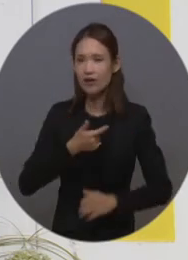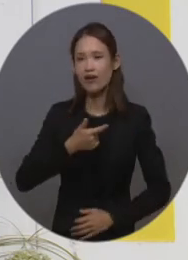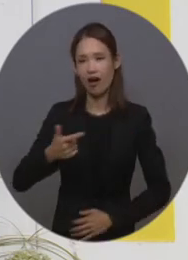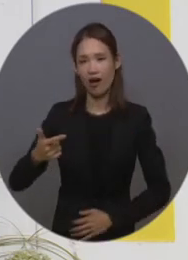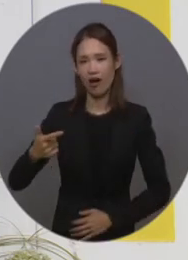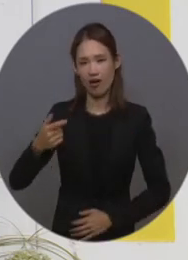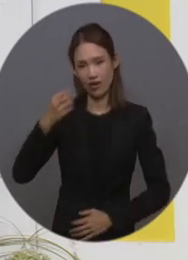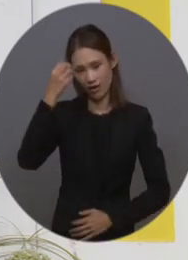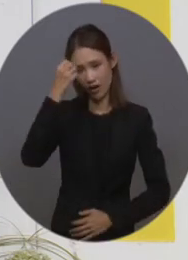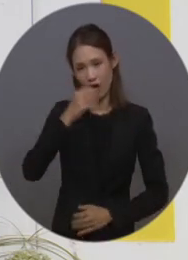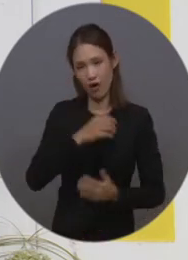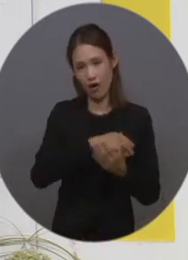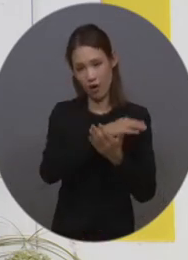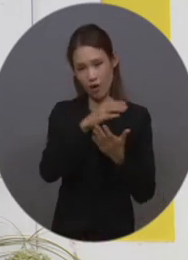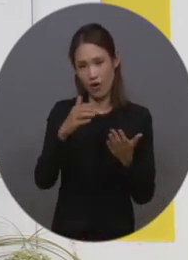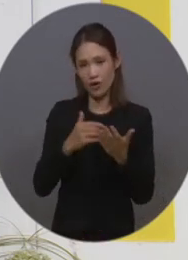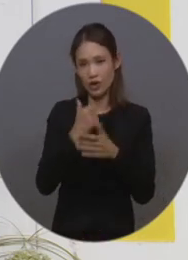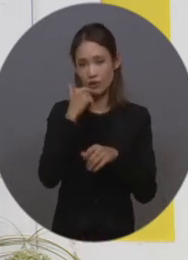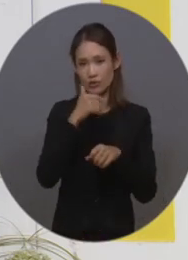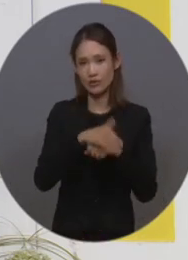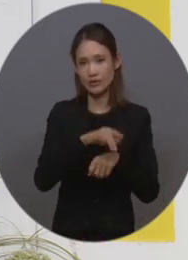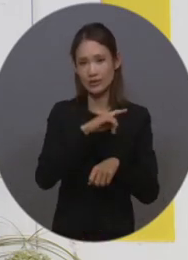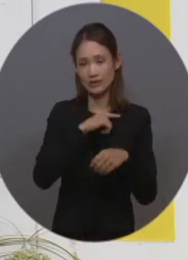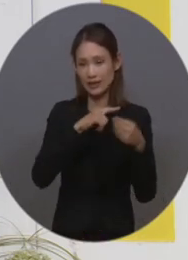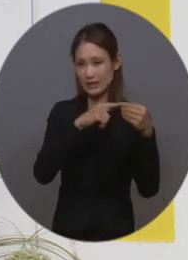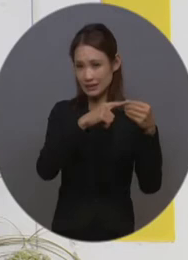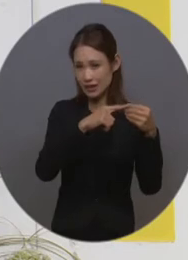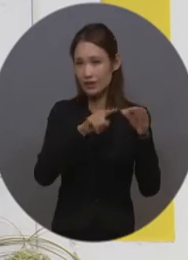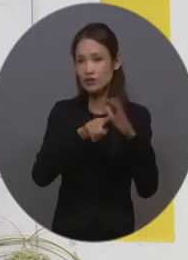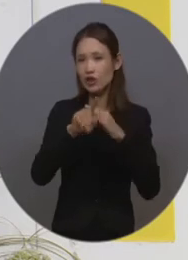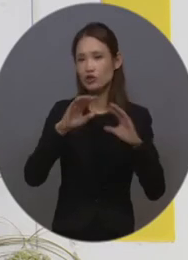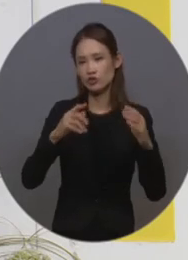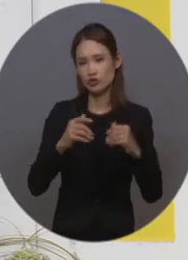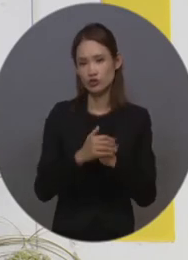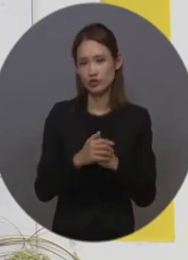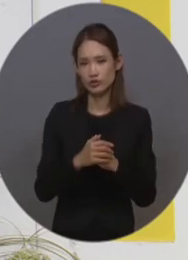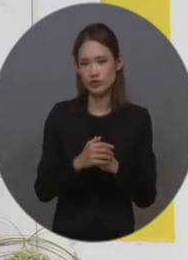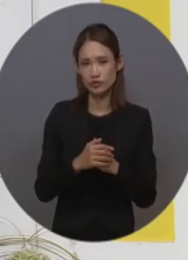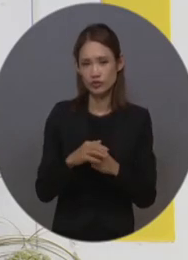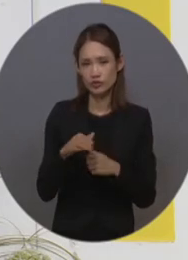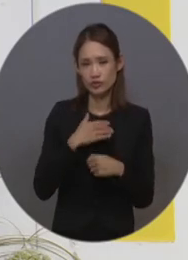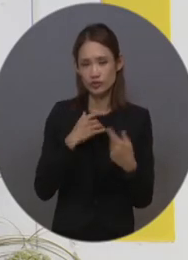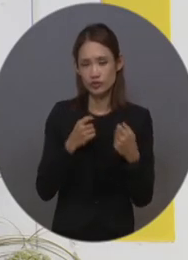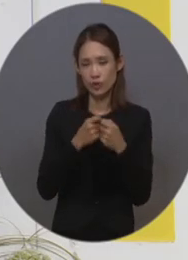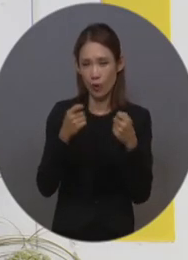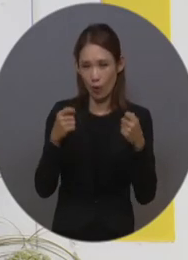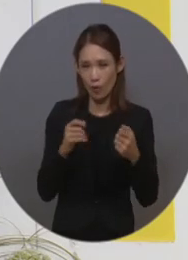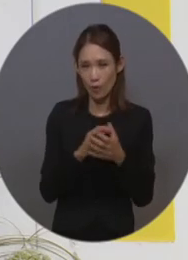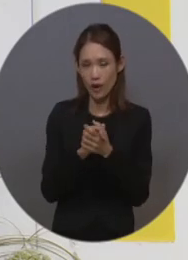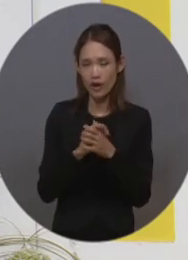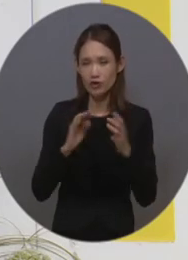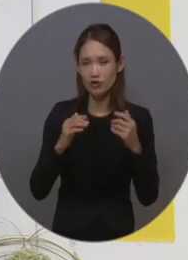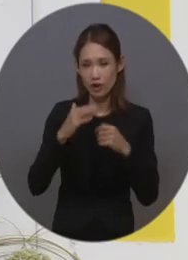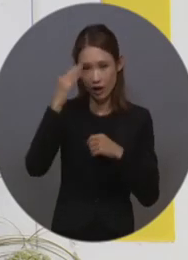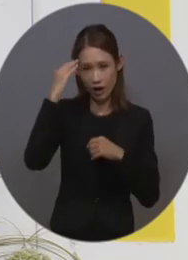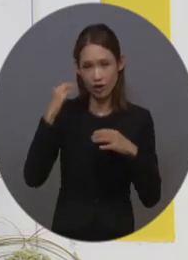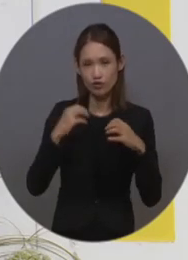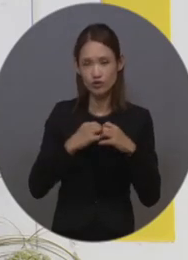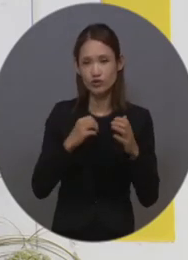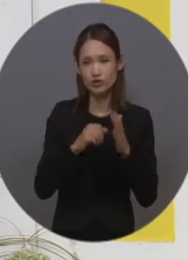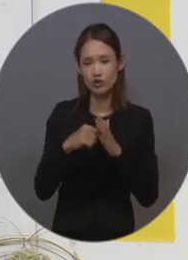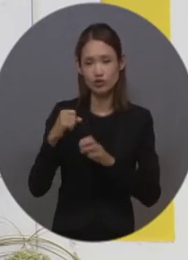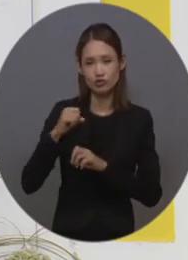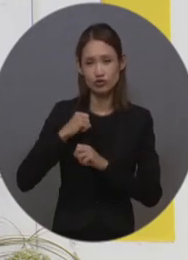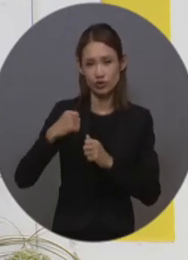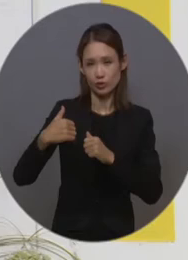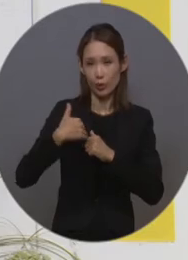주로 돼 있고 네. 또 그다음에 민주주의의 가장 또 선도국이고 또 우리하고는 또 동맹국이고 네. 6.25 때는 또 군대를